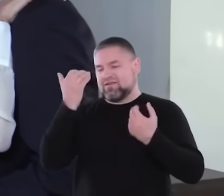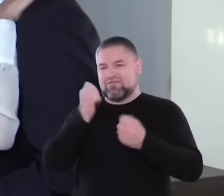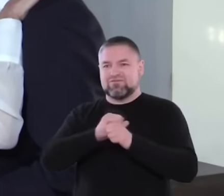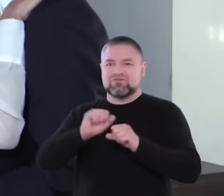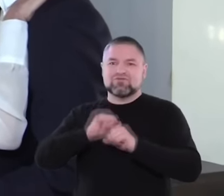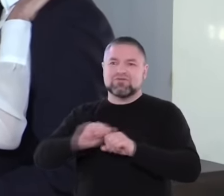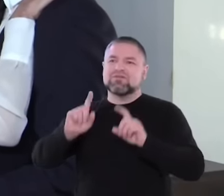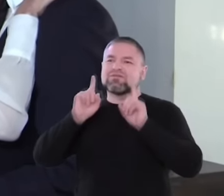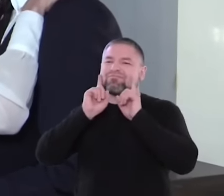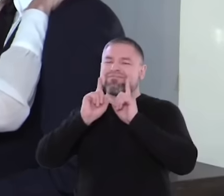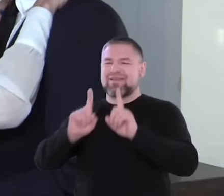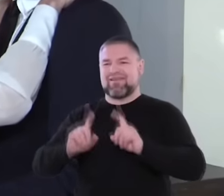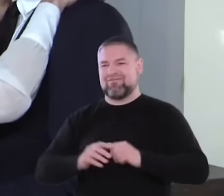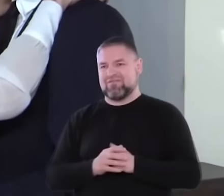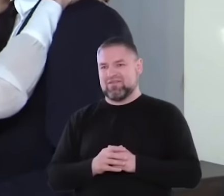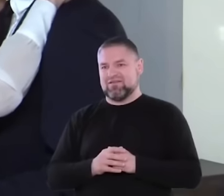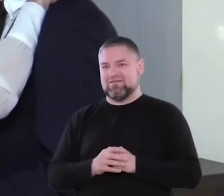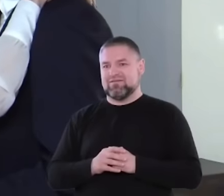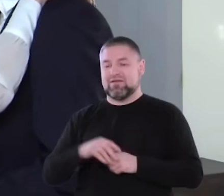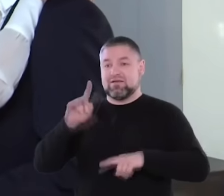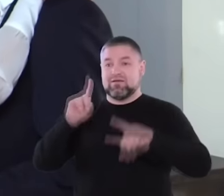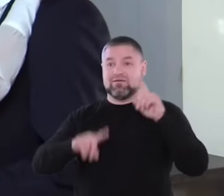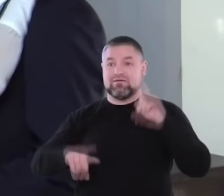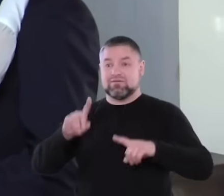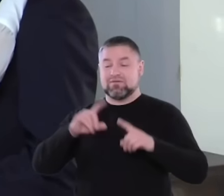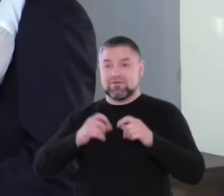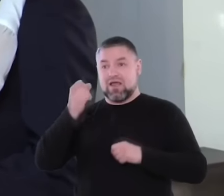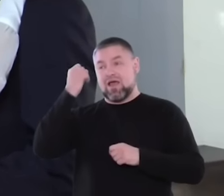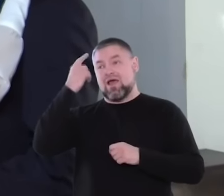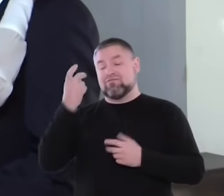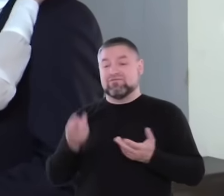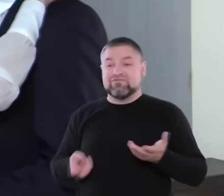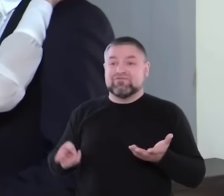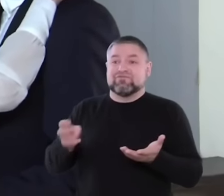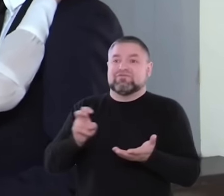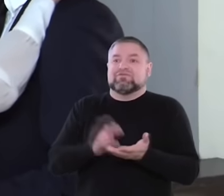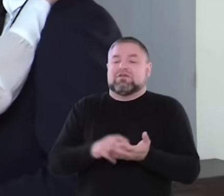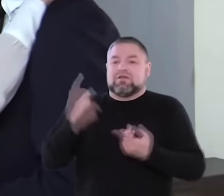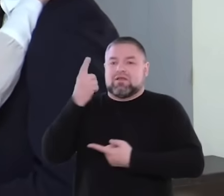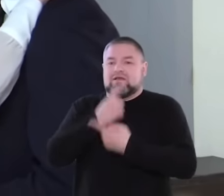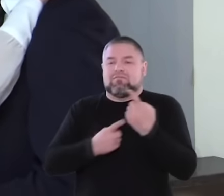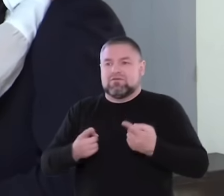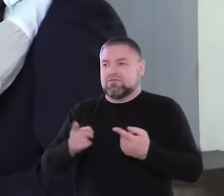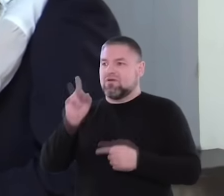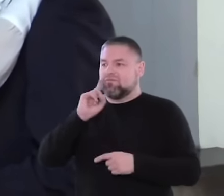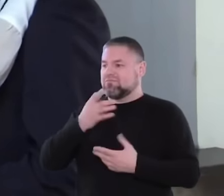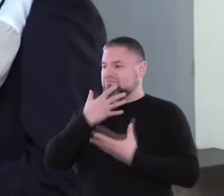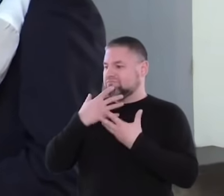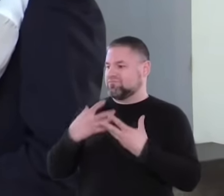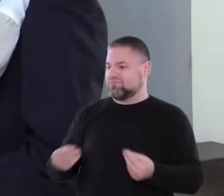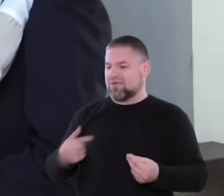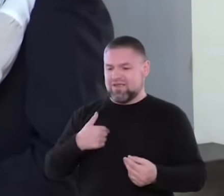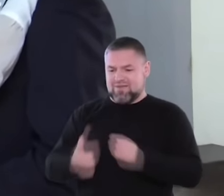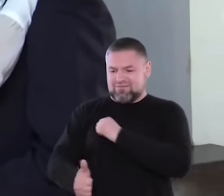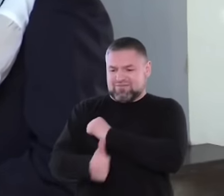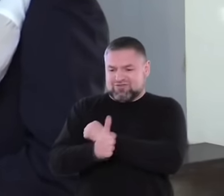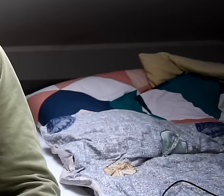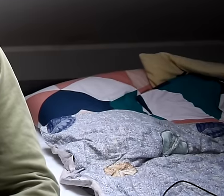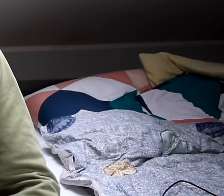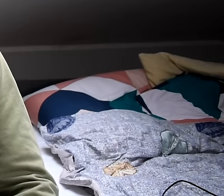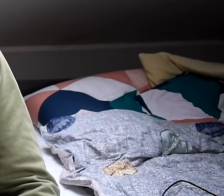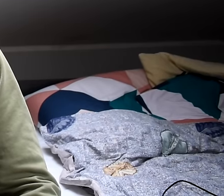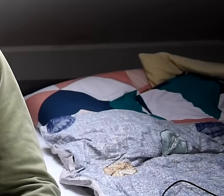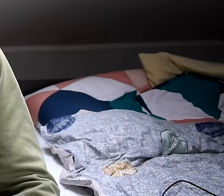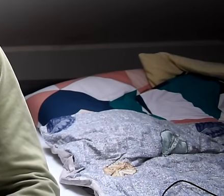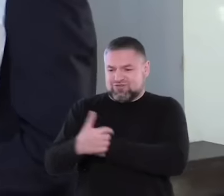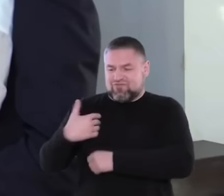jest takie prawdziwe. Czasami, kiedy budzę się rano, to myślę, że czar pryśnie. W końcu ja mam 60, a ty masz 30.